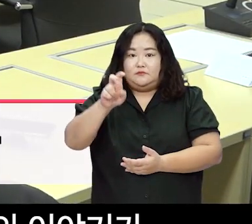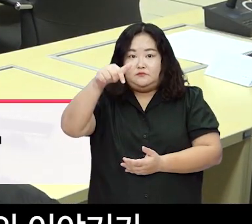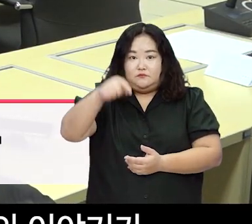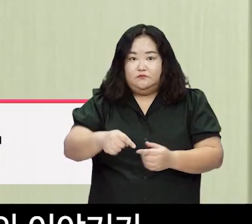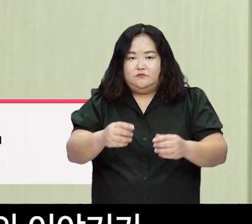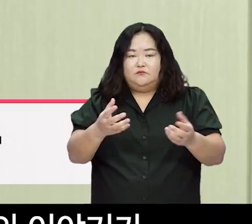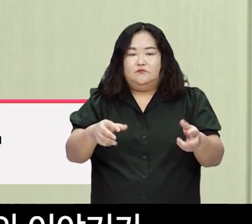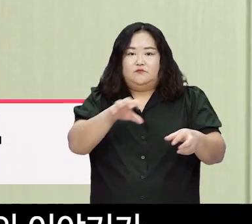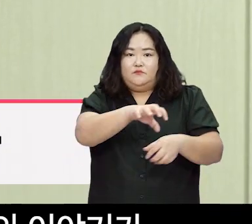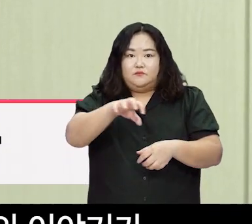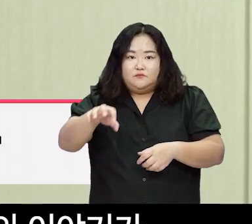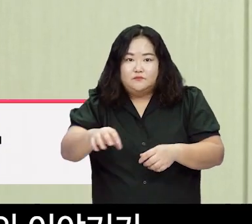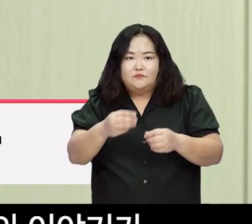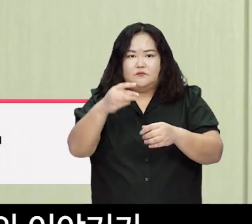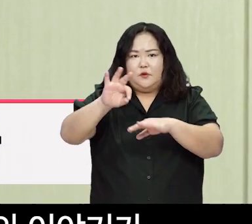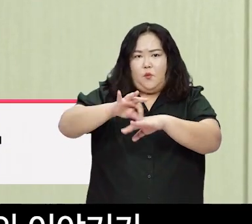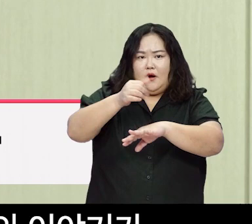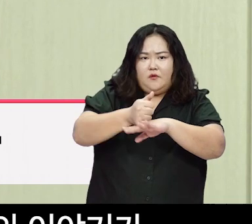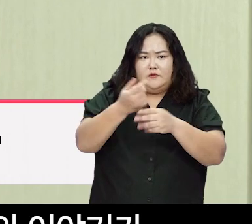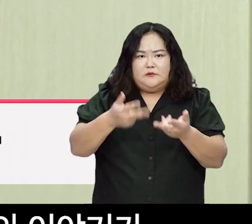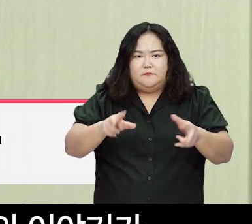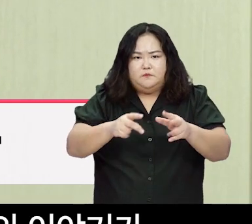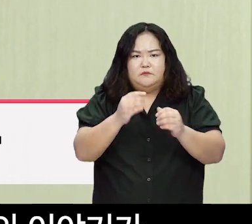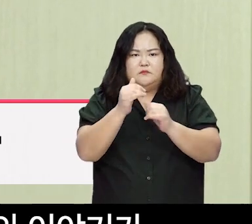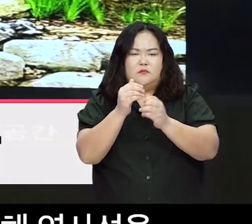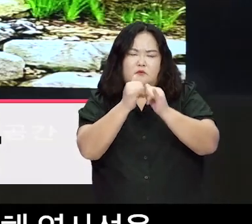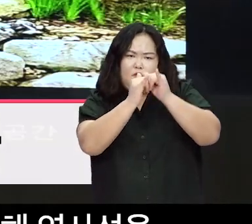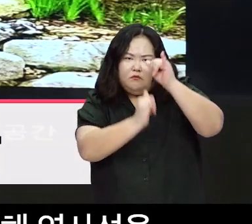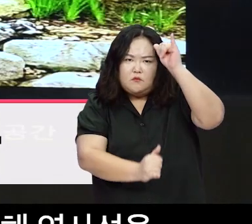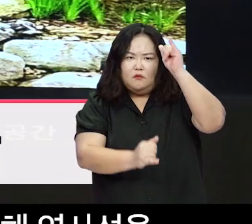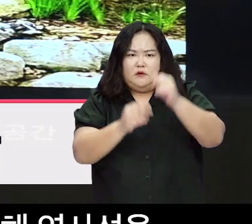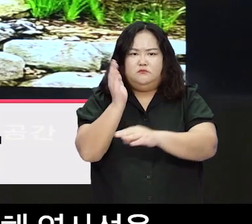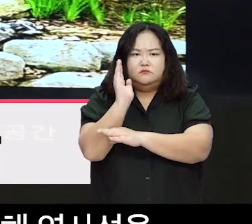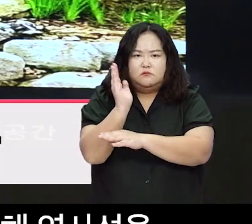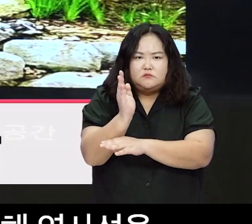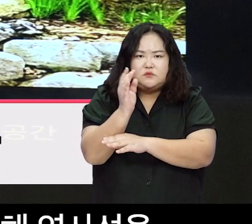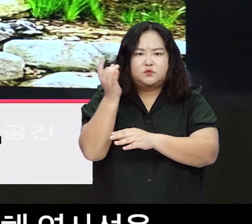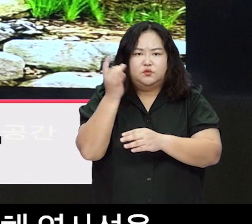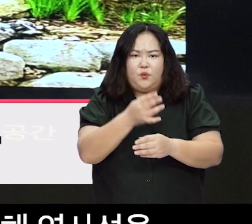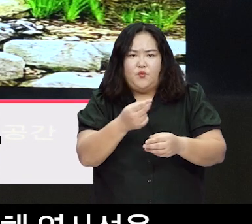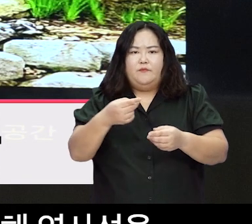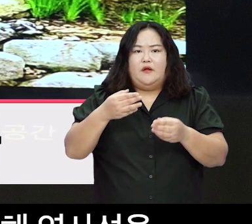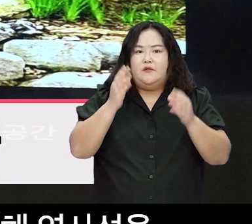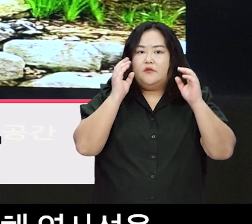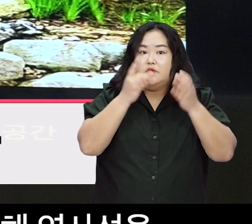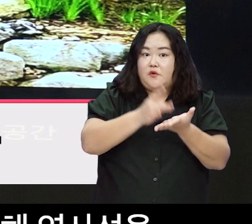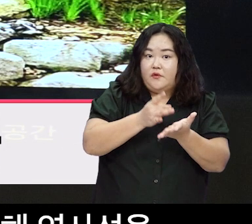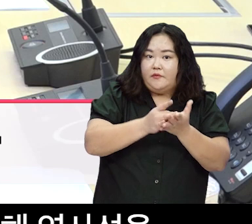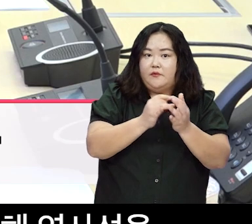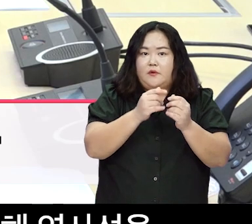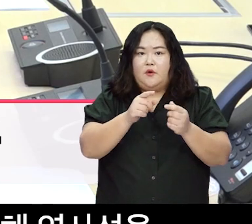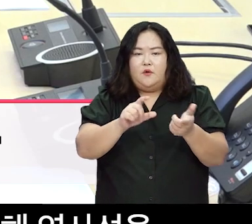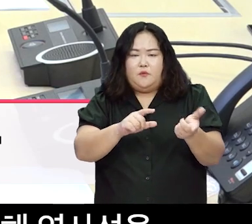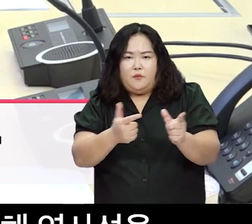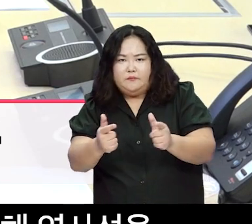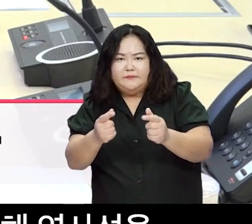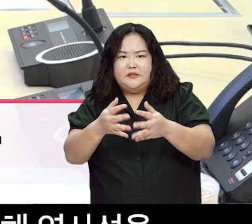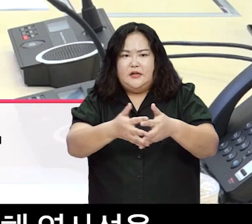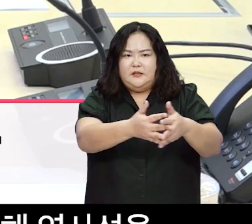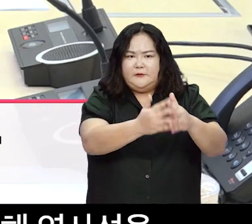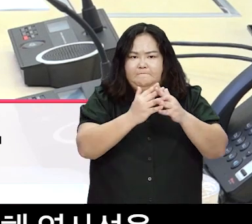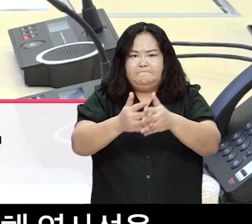조성되는 태조왕건 기념공원은 태조왕건의 이야기가 있는 역사문화 공간으로 조성되는데 천한 도독부